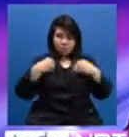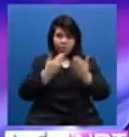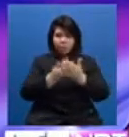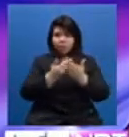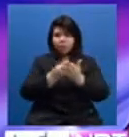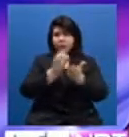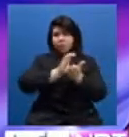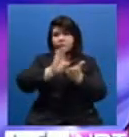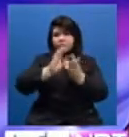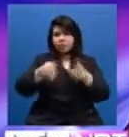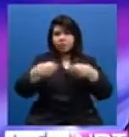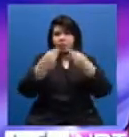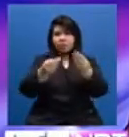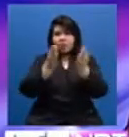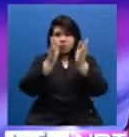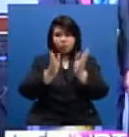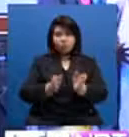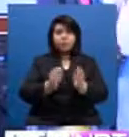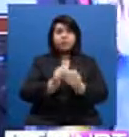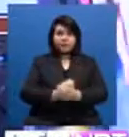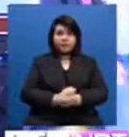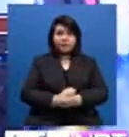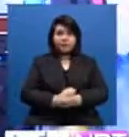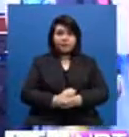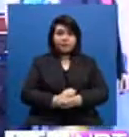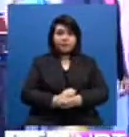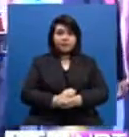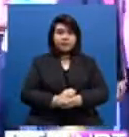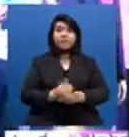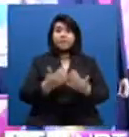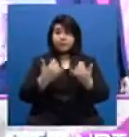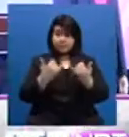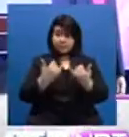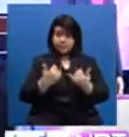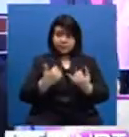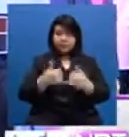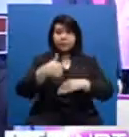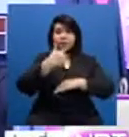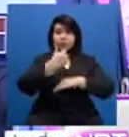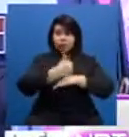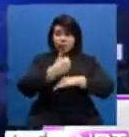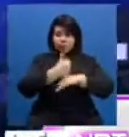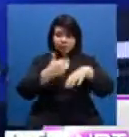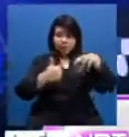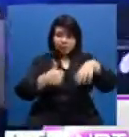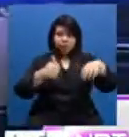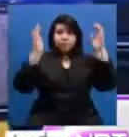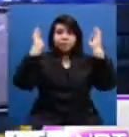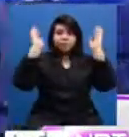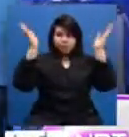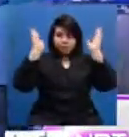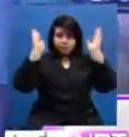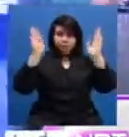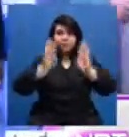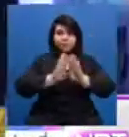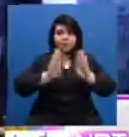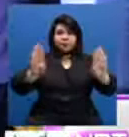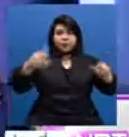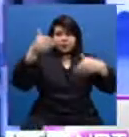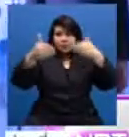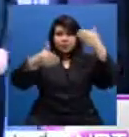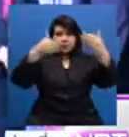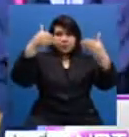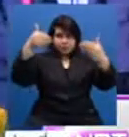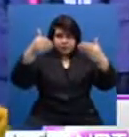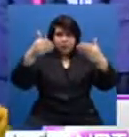มอบให้กับผู้ประสบภัยค่ะนายอภินันท์จันทรังษีอธิบดีกรมประชาสัมพันธ์เปิดกิจกรรมกรม